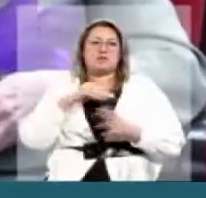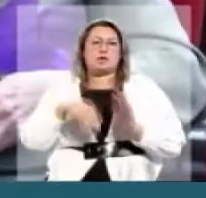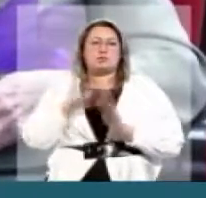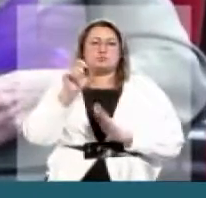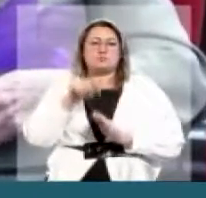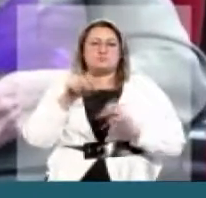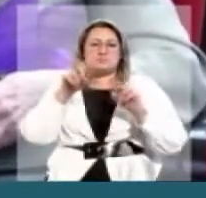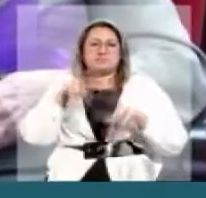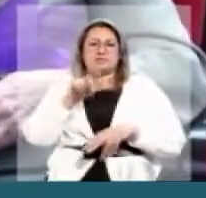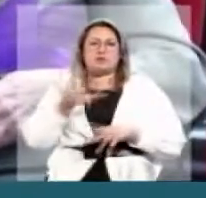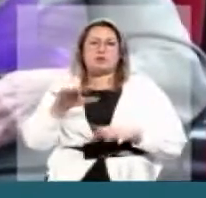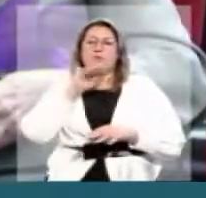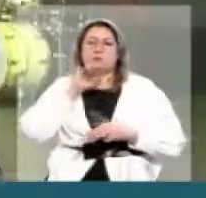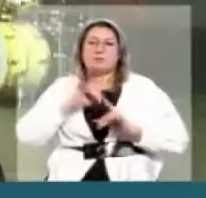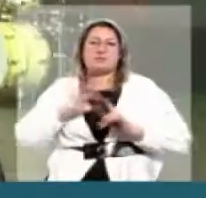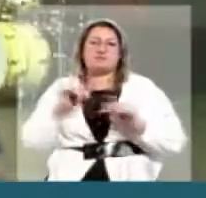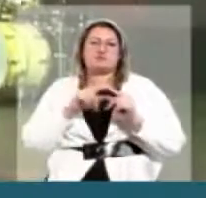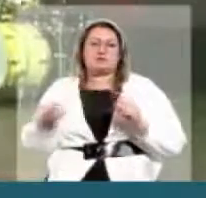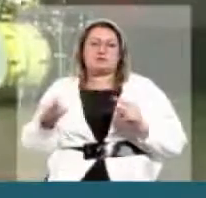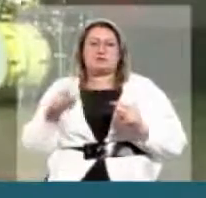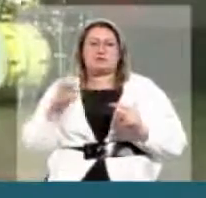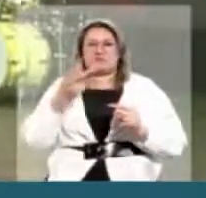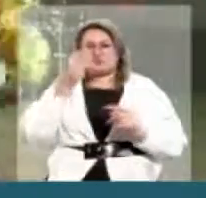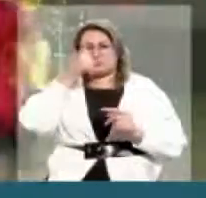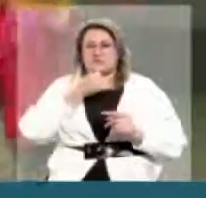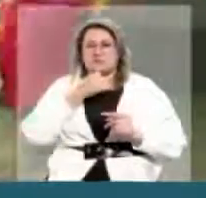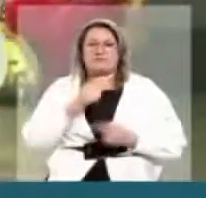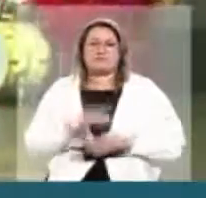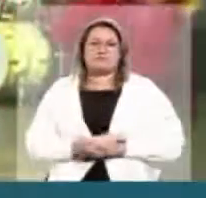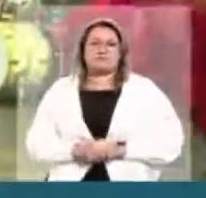ешбір артықтық етпейді. Рахат Сейітхан, Бақтияр Жантаев, Қостанай, телеарнасы.